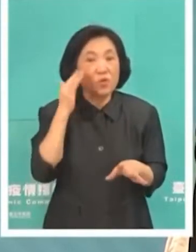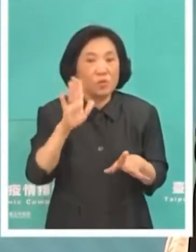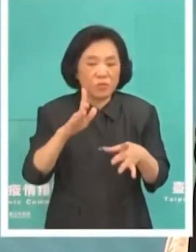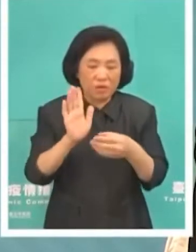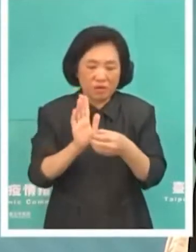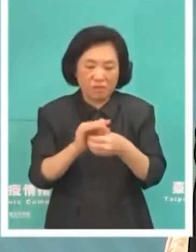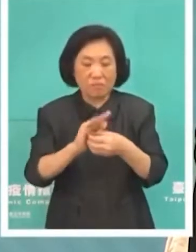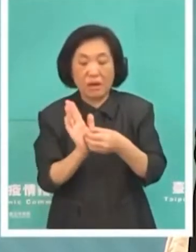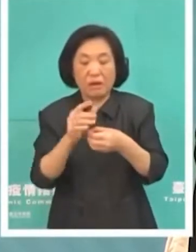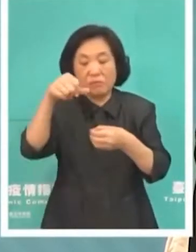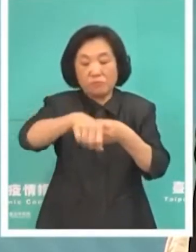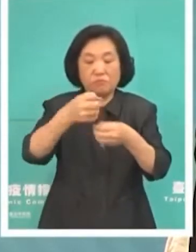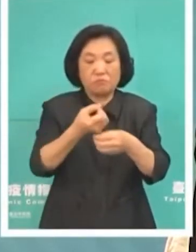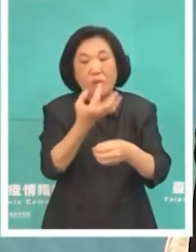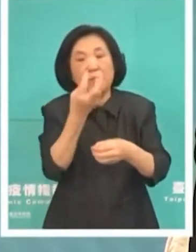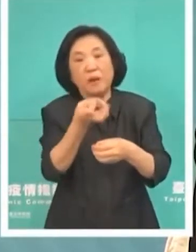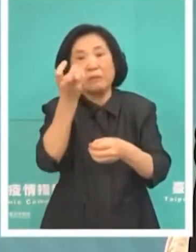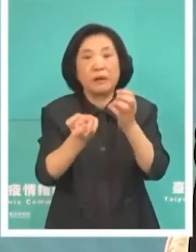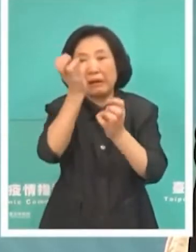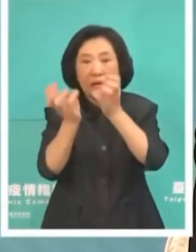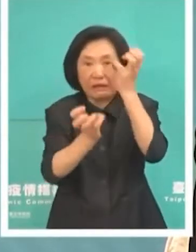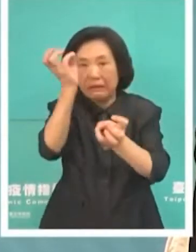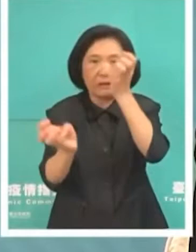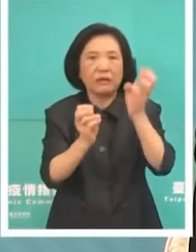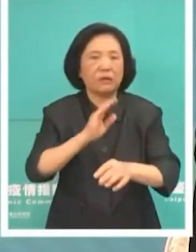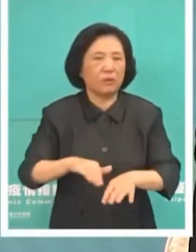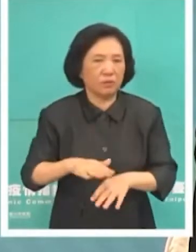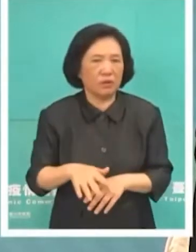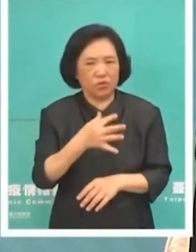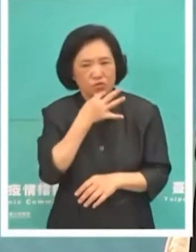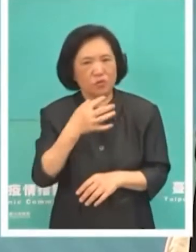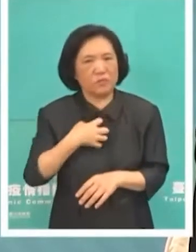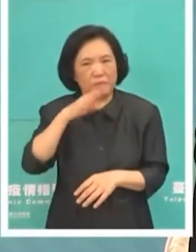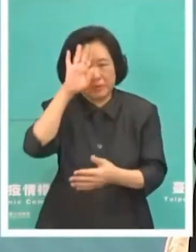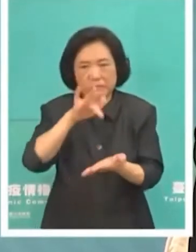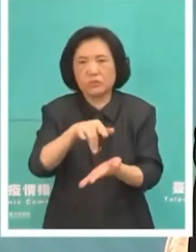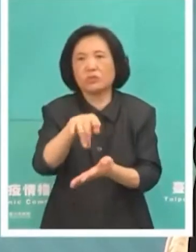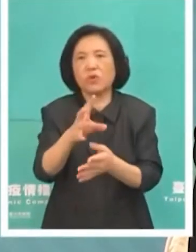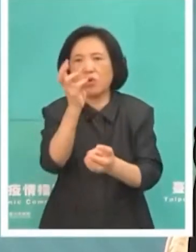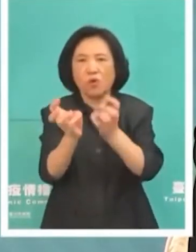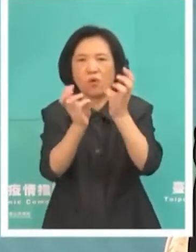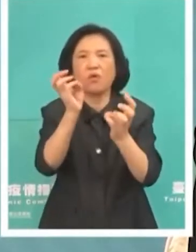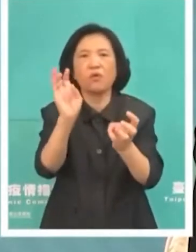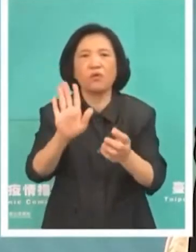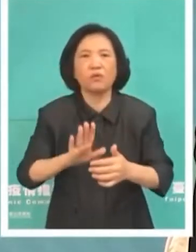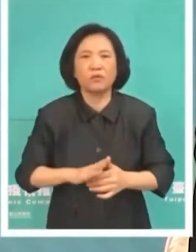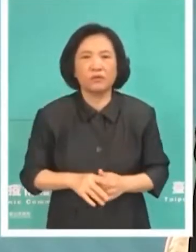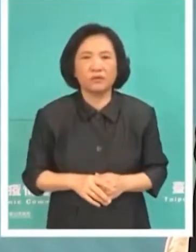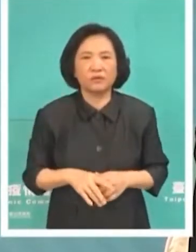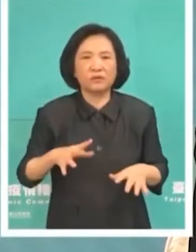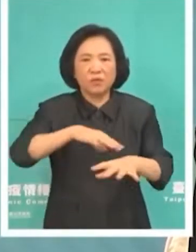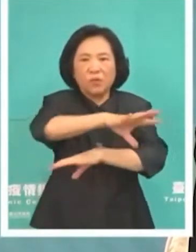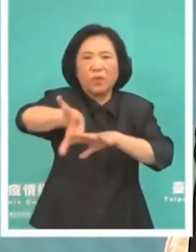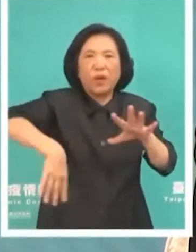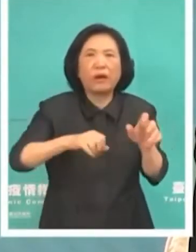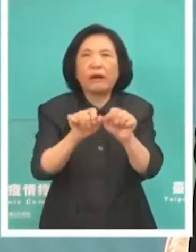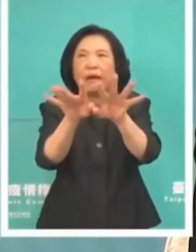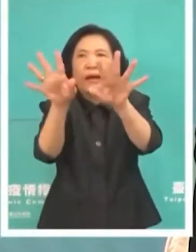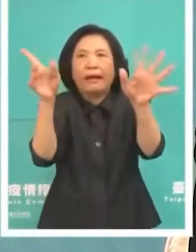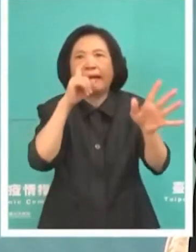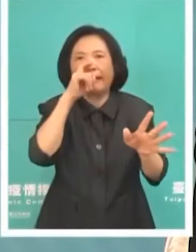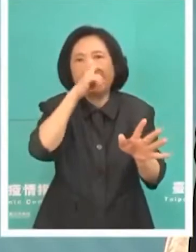才可以减少那个含有病毒的气溶胶颗粒啊，污染那个空间